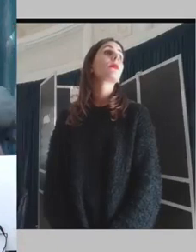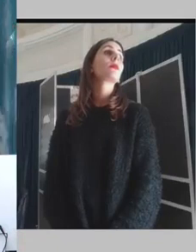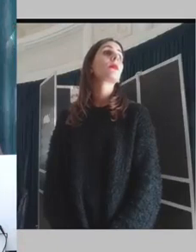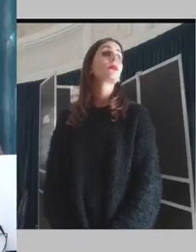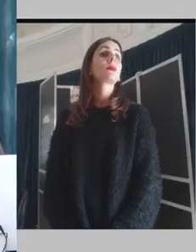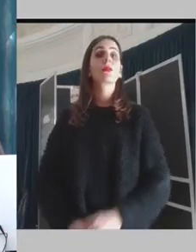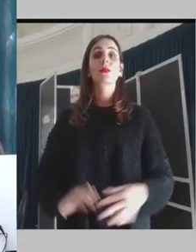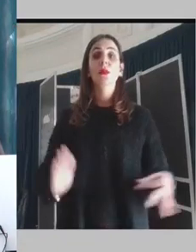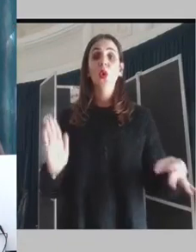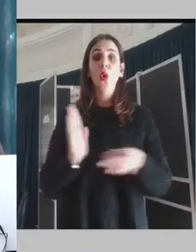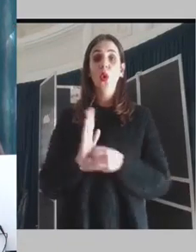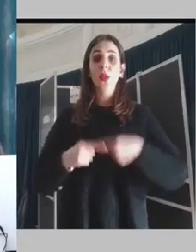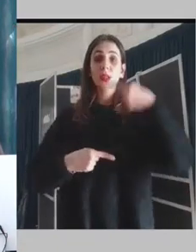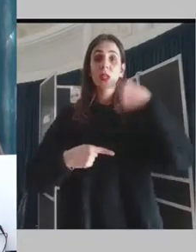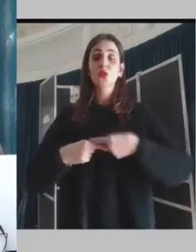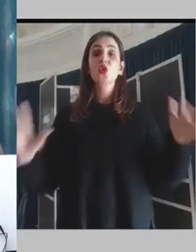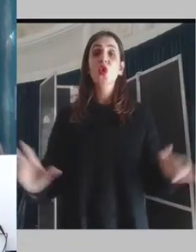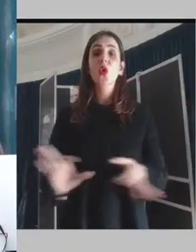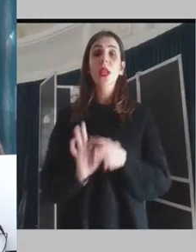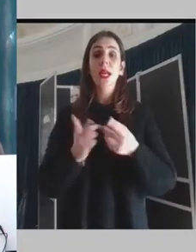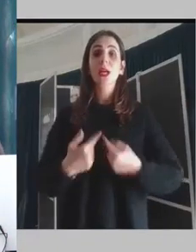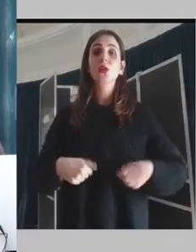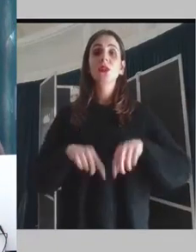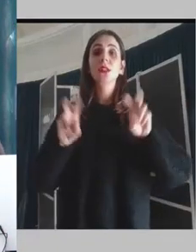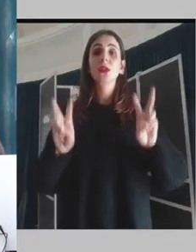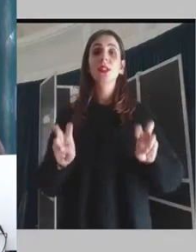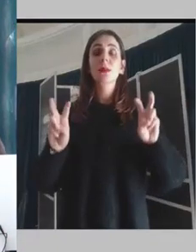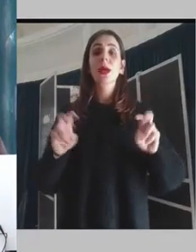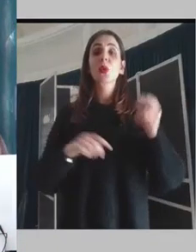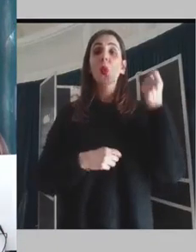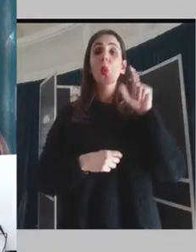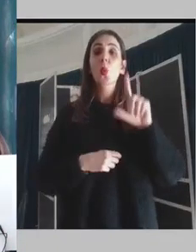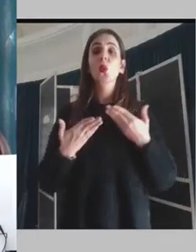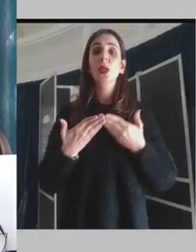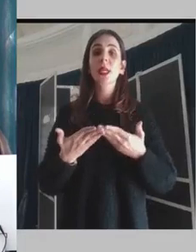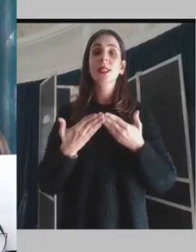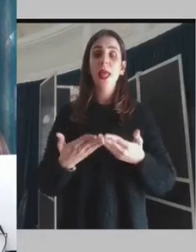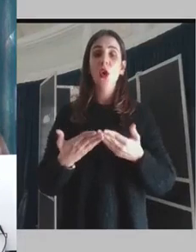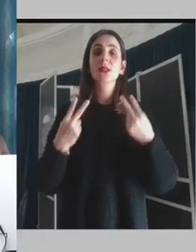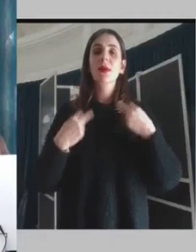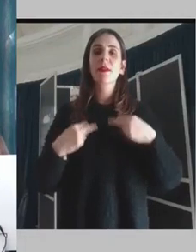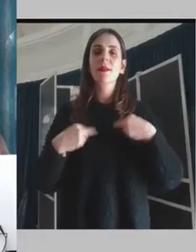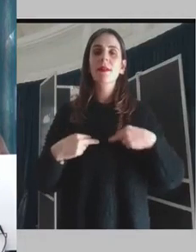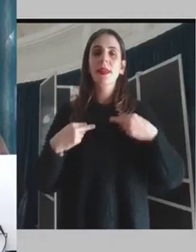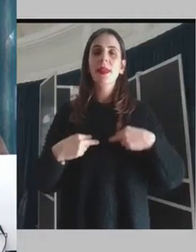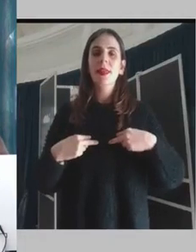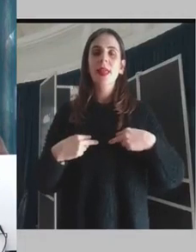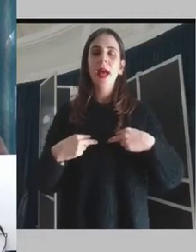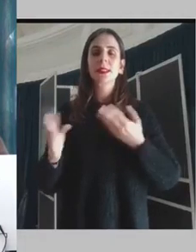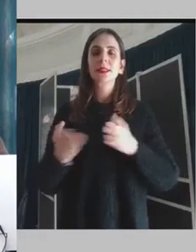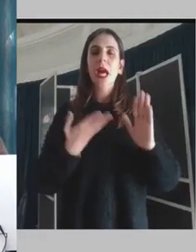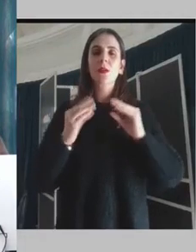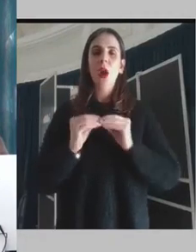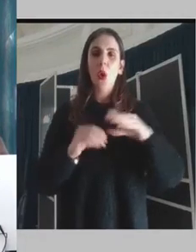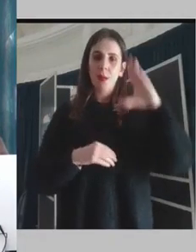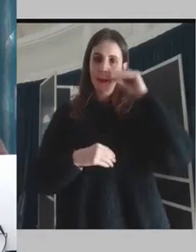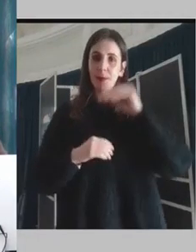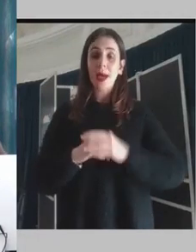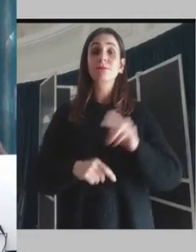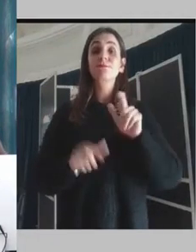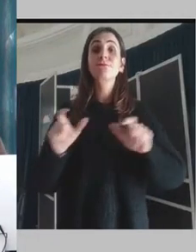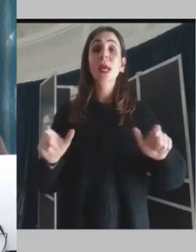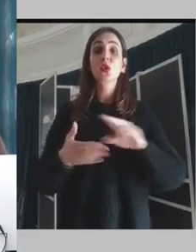Ordine del giorno collegato al Consiglio tematico Cultura del Soccorso, imparare a salvare una vita. Sono 15 votanti,